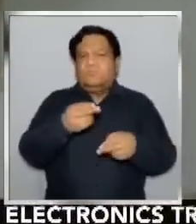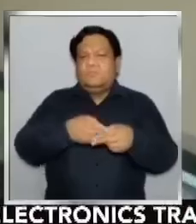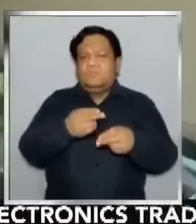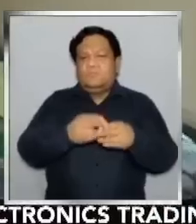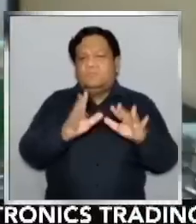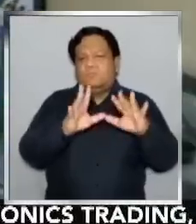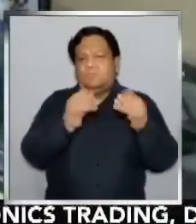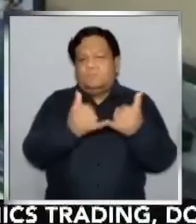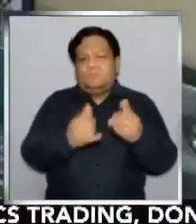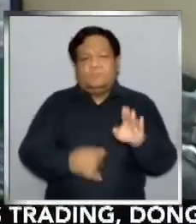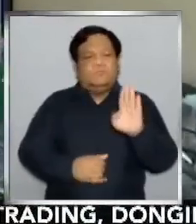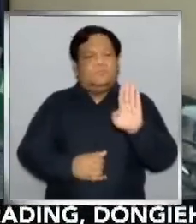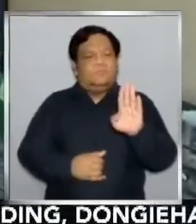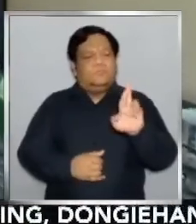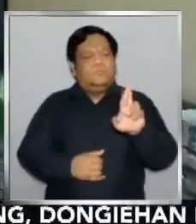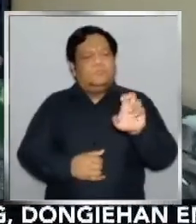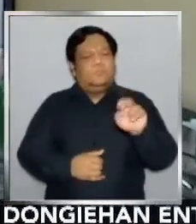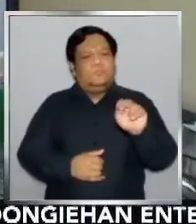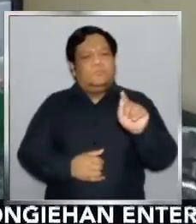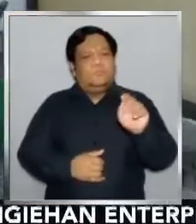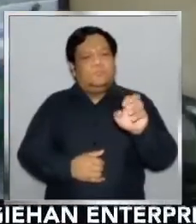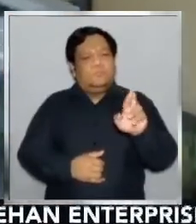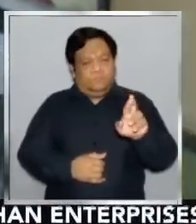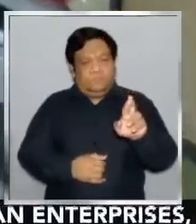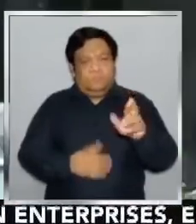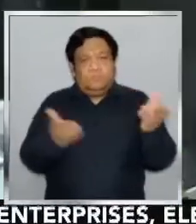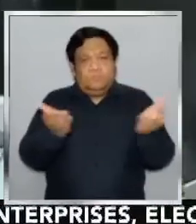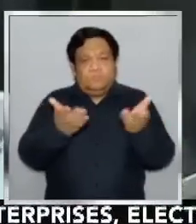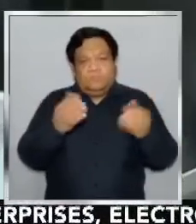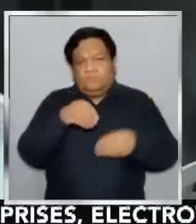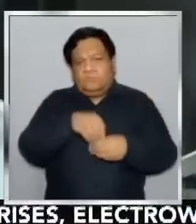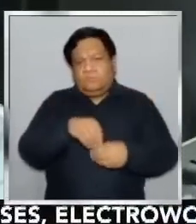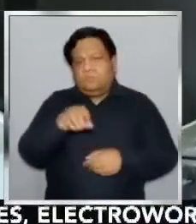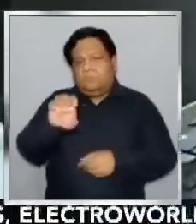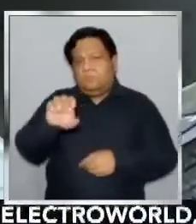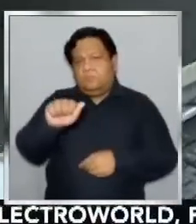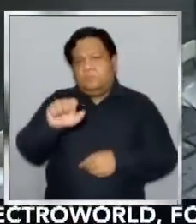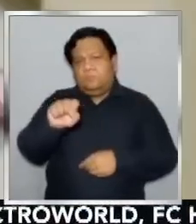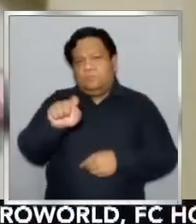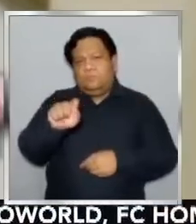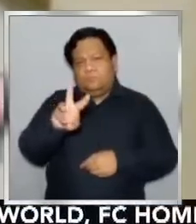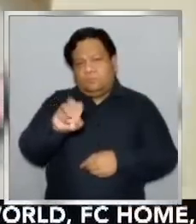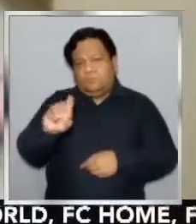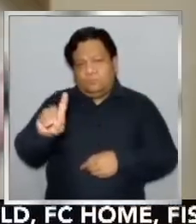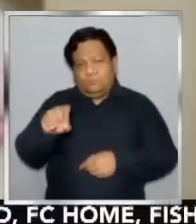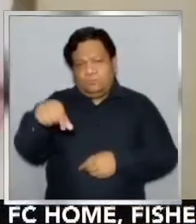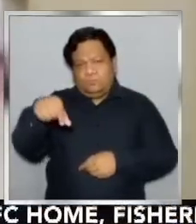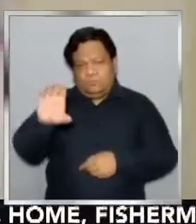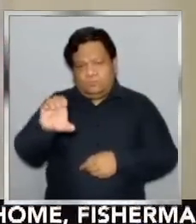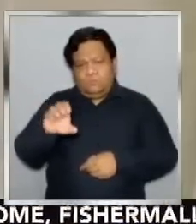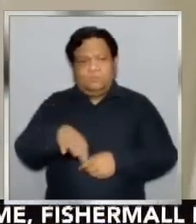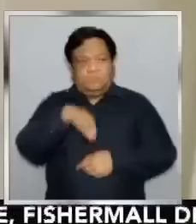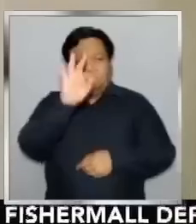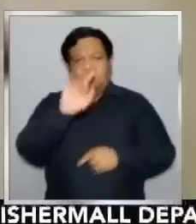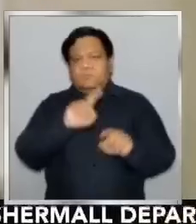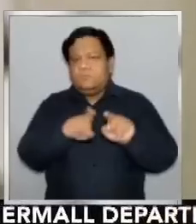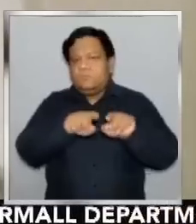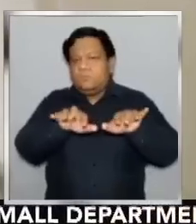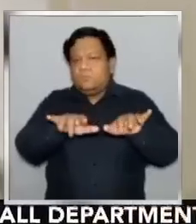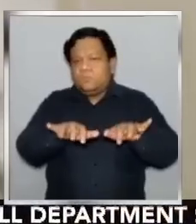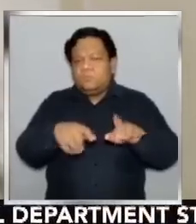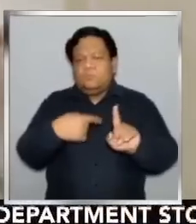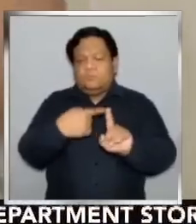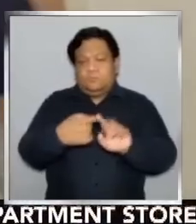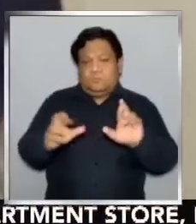sa isang residential condo unit sa Eastwood sa Quezon City. Doon tumambad sa NBI ang mga computer at sangkaterbang resibong ayon sa NBI